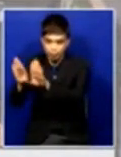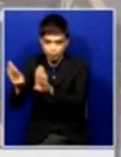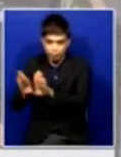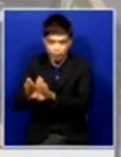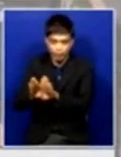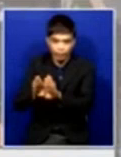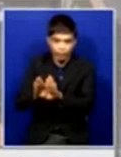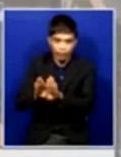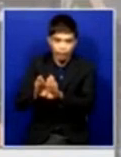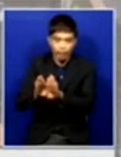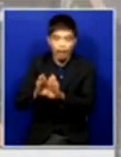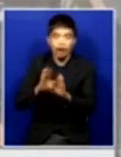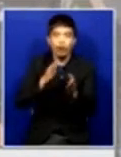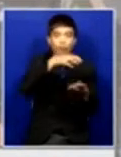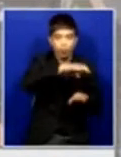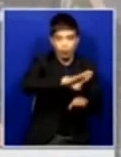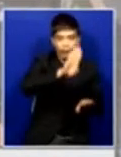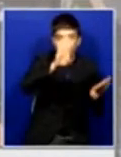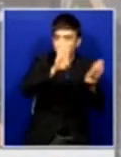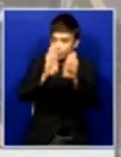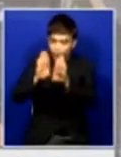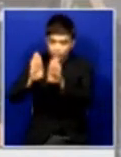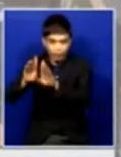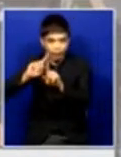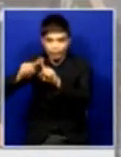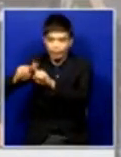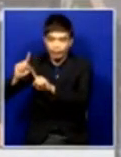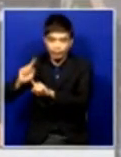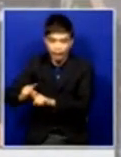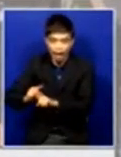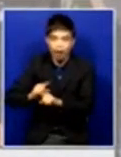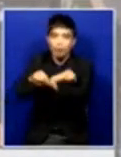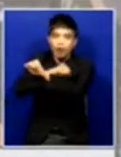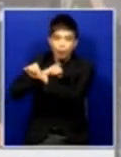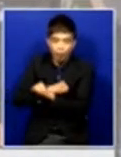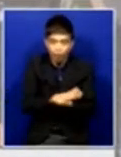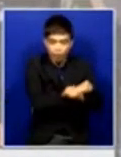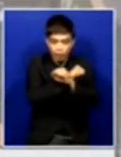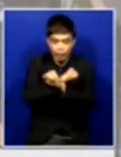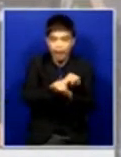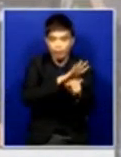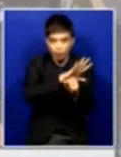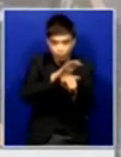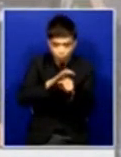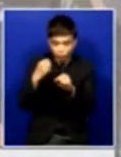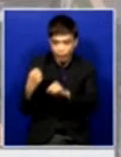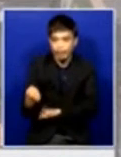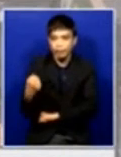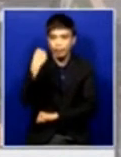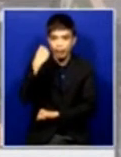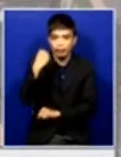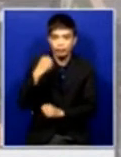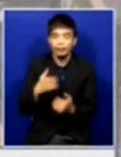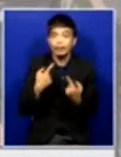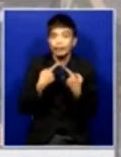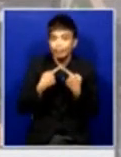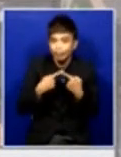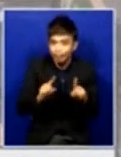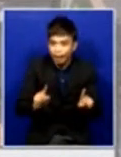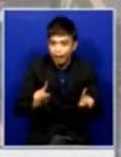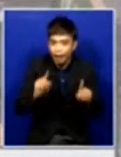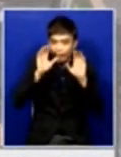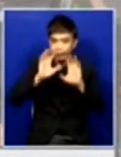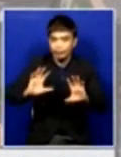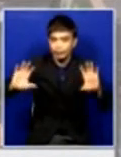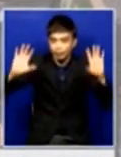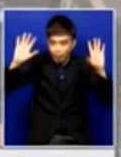ทศแล้วก็ภาคธุรกิจเพื่อให้การควบคุมโรคระบาดนั้นเป็นไปอย่างมีประสิทธิภาพท่านประธานครับแต่รัฐบาลนั้นมีมาตร